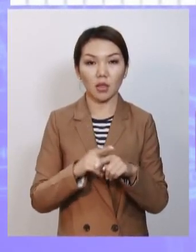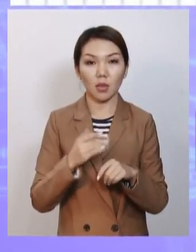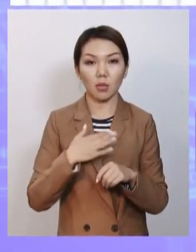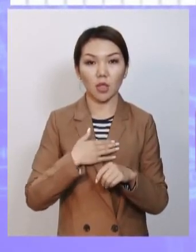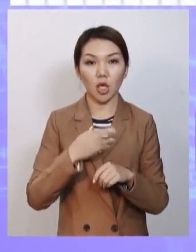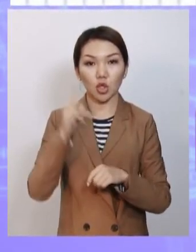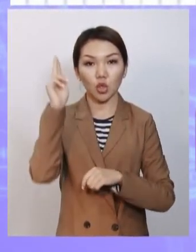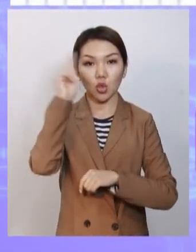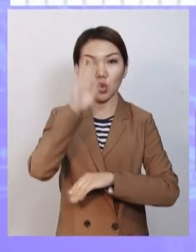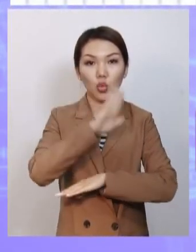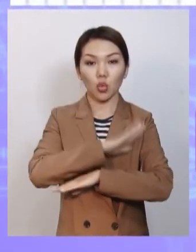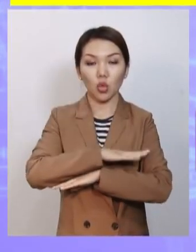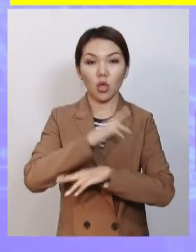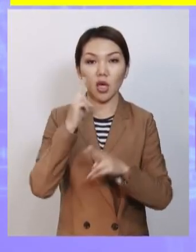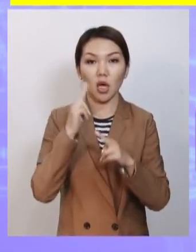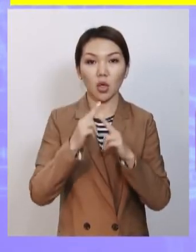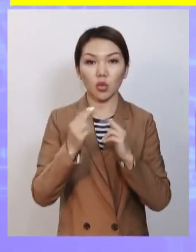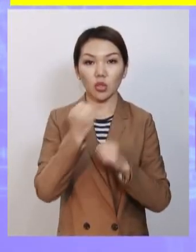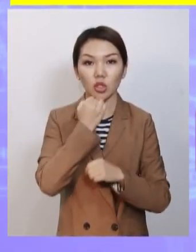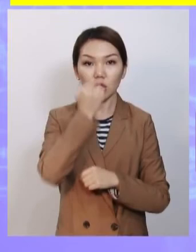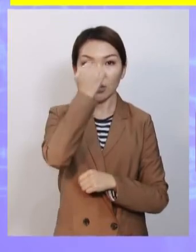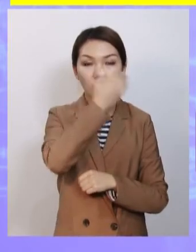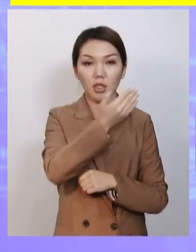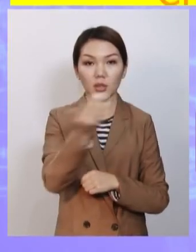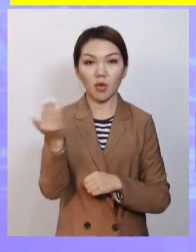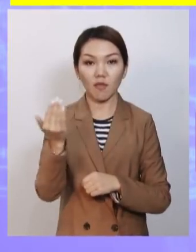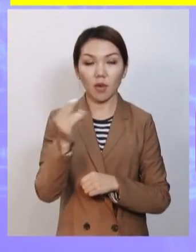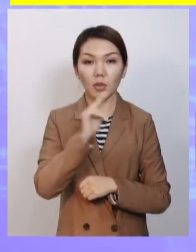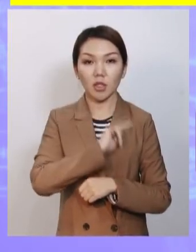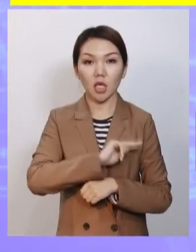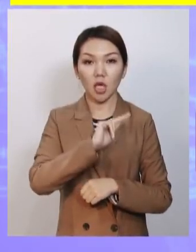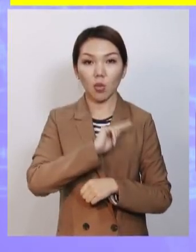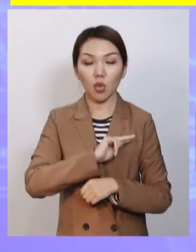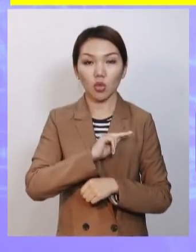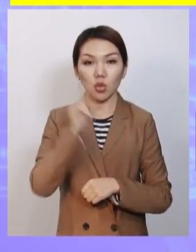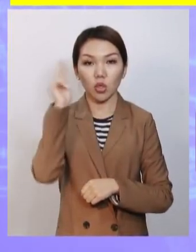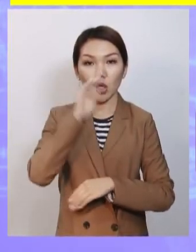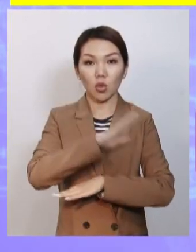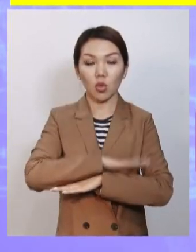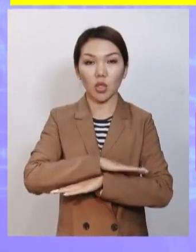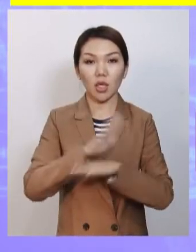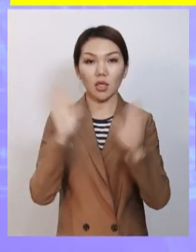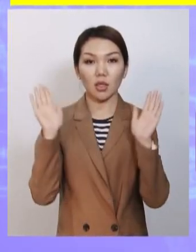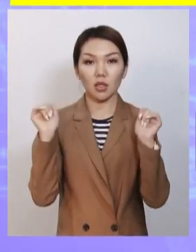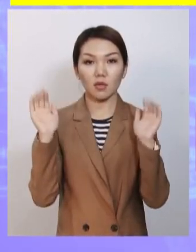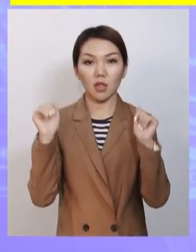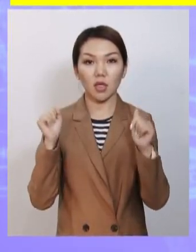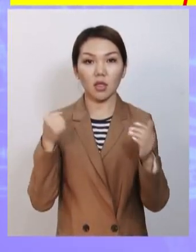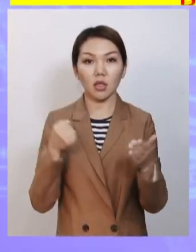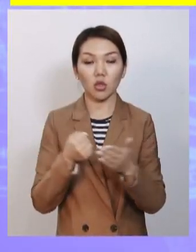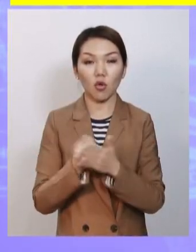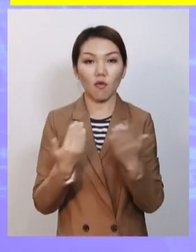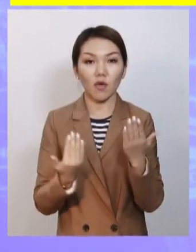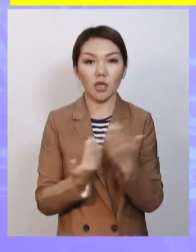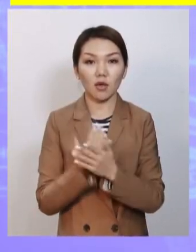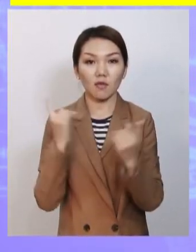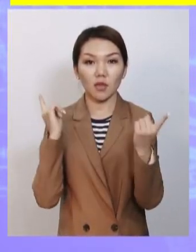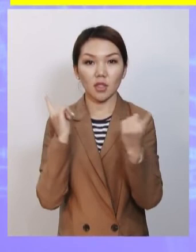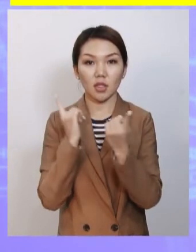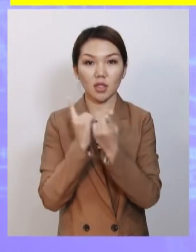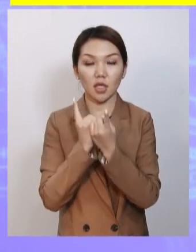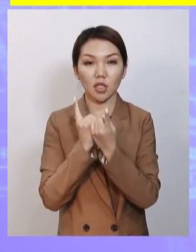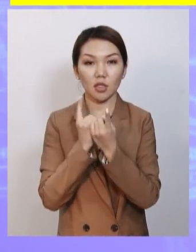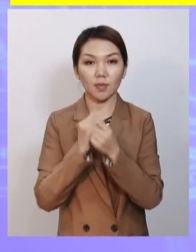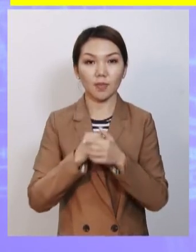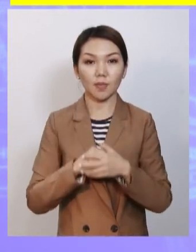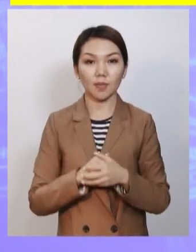окончен спасибо вам за работу на уроке до свидания до новых встреч